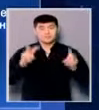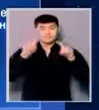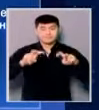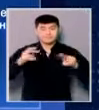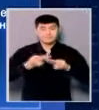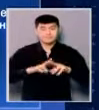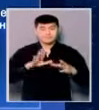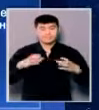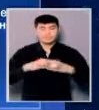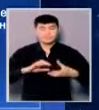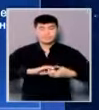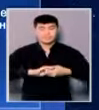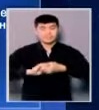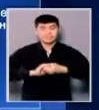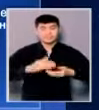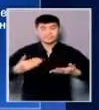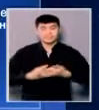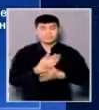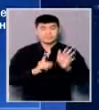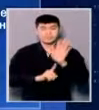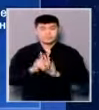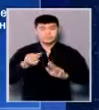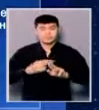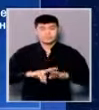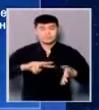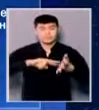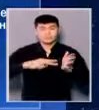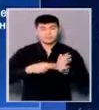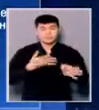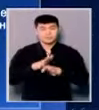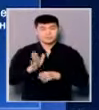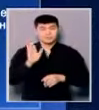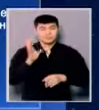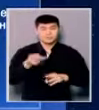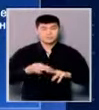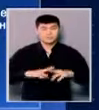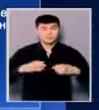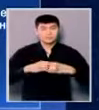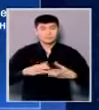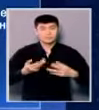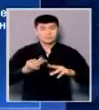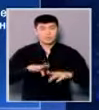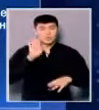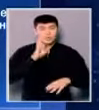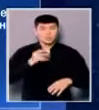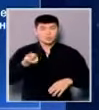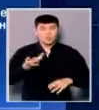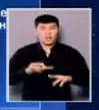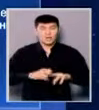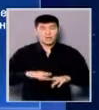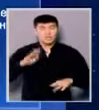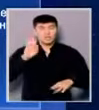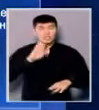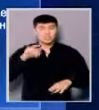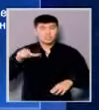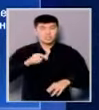жүргізу бойынша ынтымақтастықты жандандырудың бірыңғай жол картасы бекітілді. Бірыңғай жол картасы аясында су аз кезеңдерде жайық